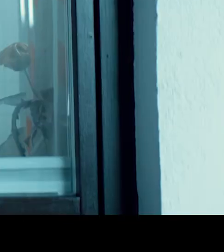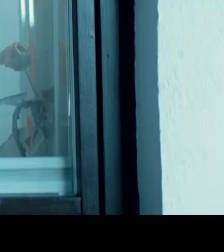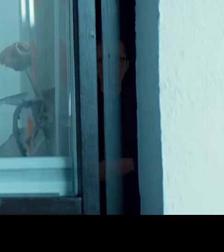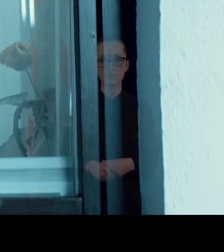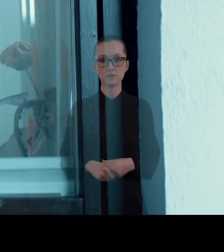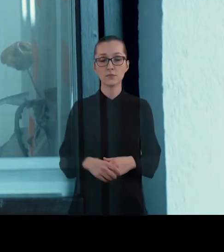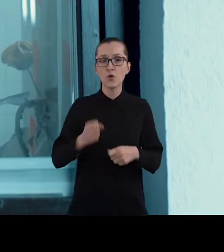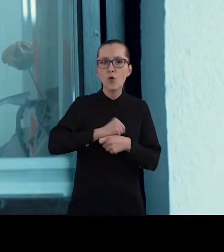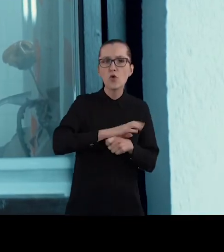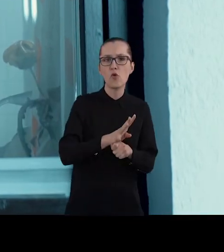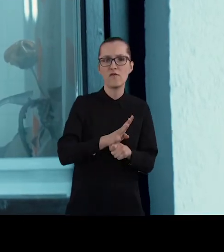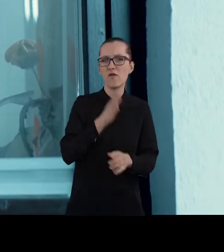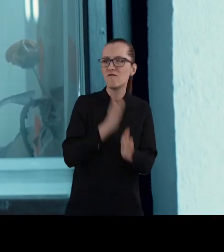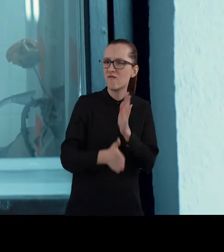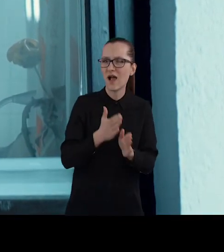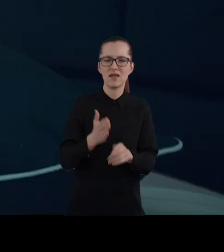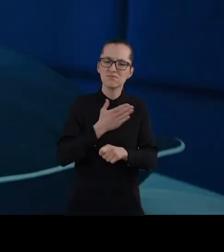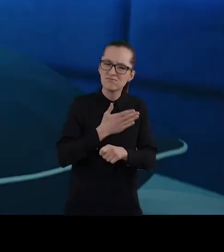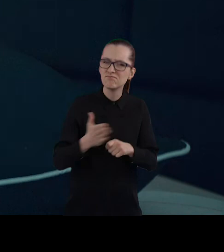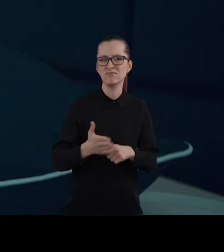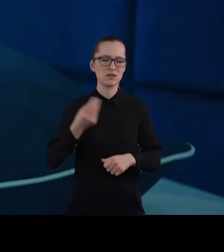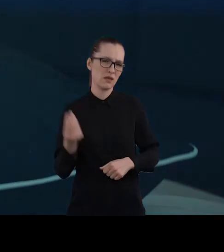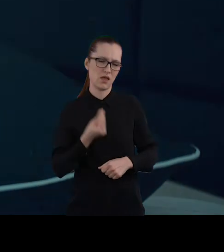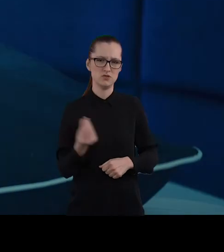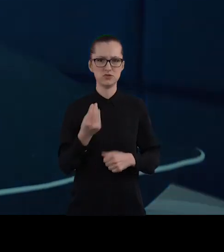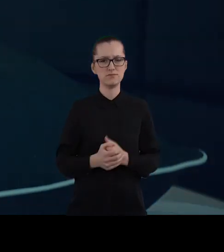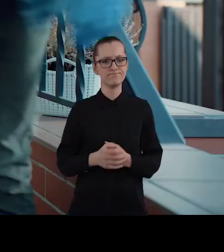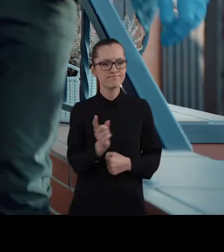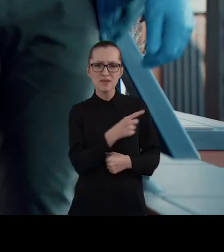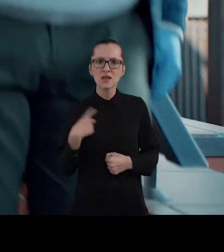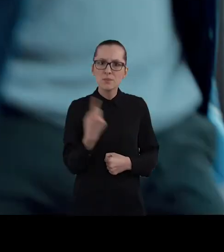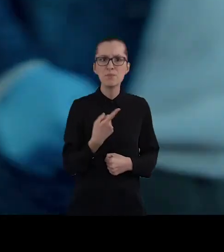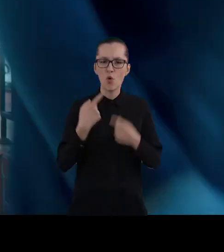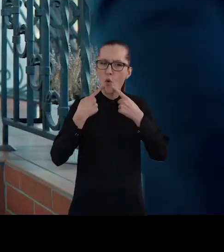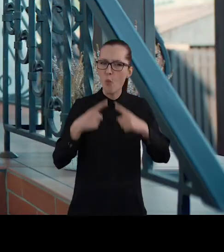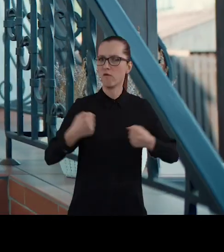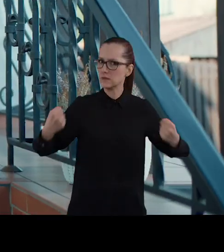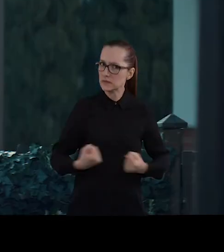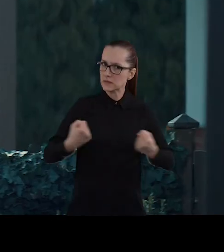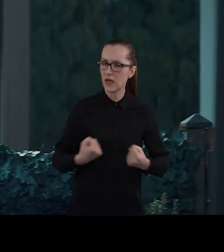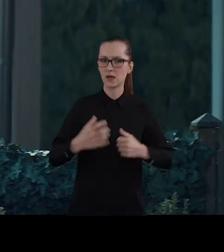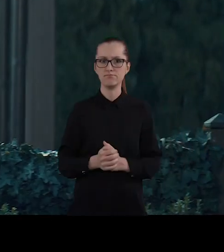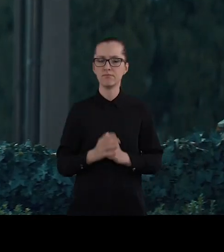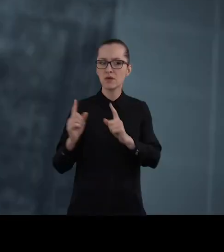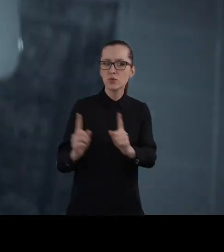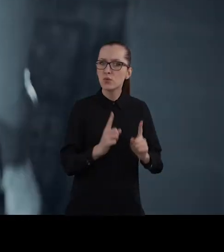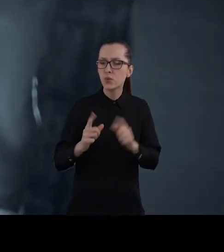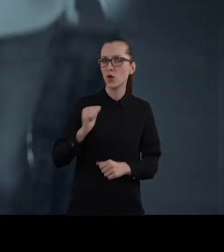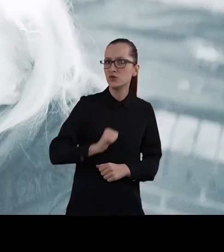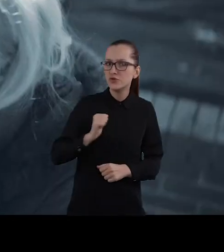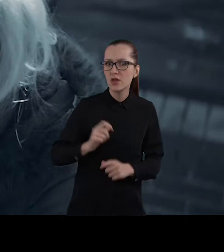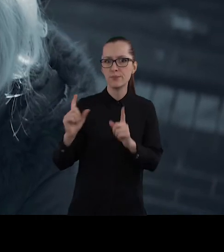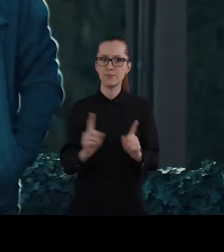Walka z koronawirusem nadal trwa. Bądźmy odpowiedzialni. Chrońmy siebie i